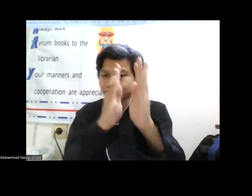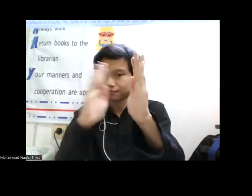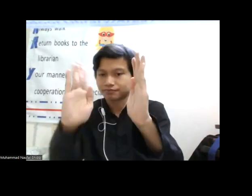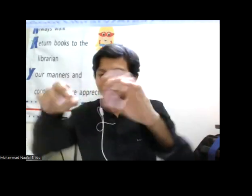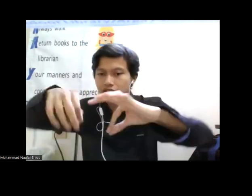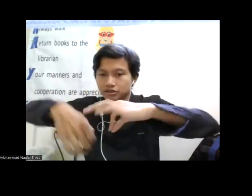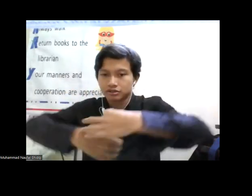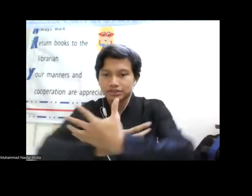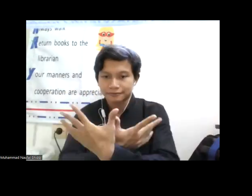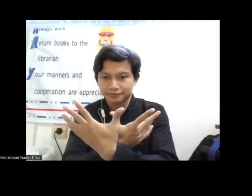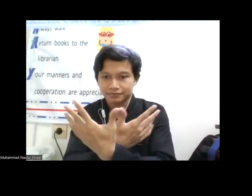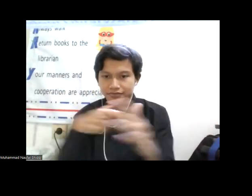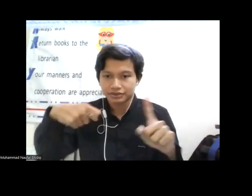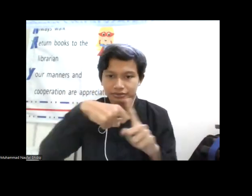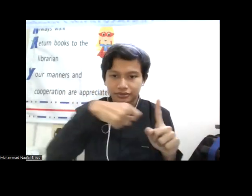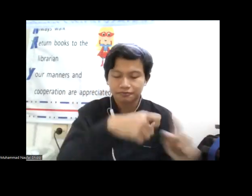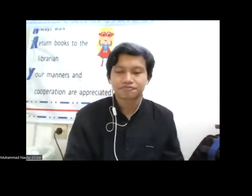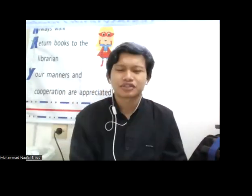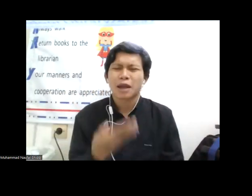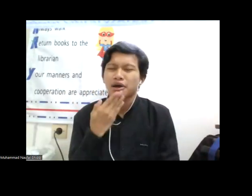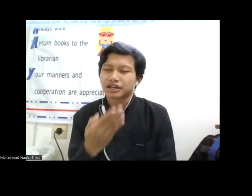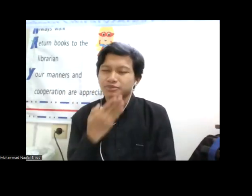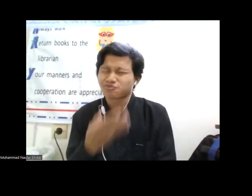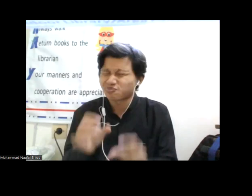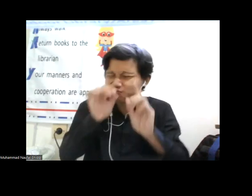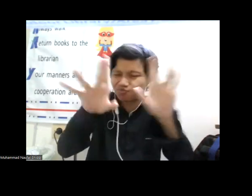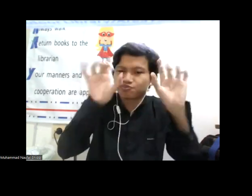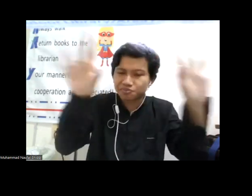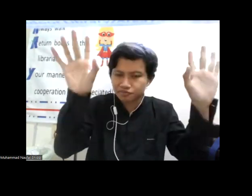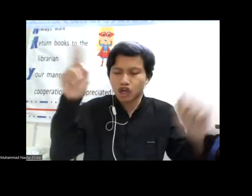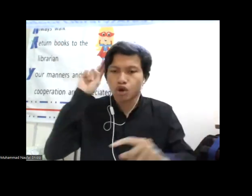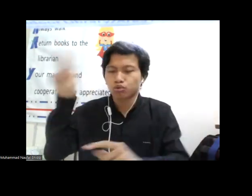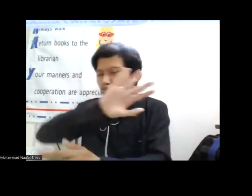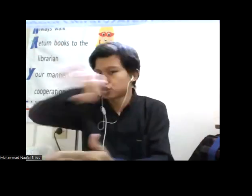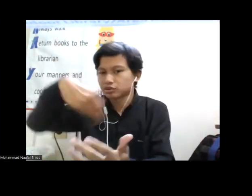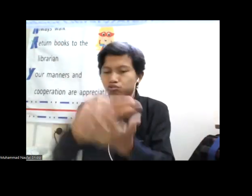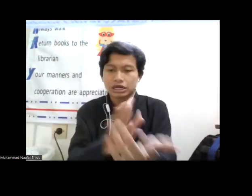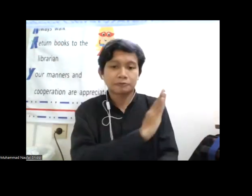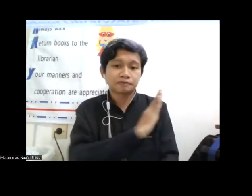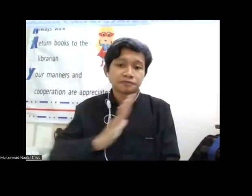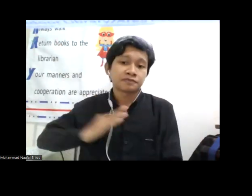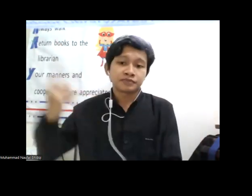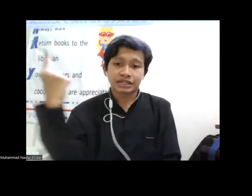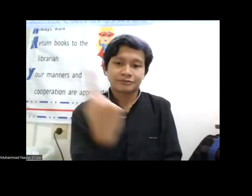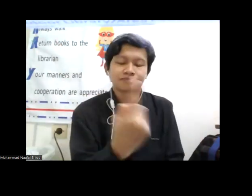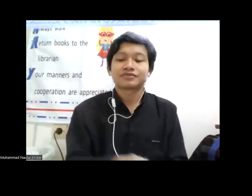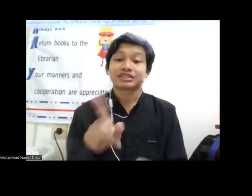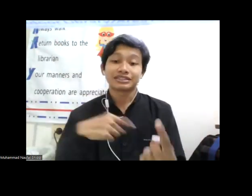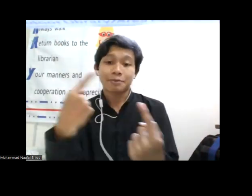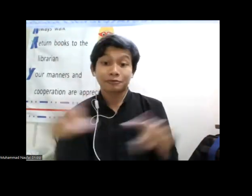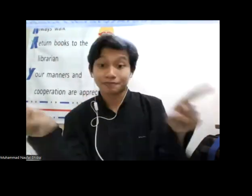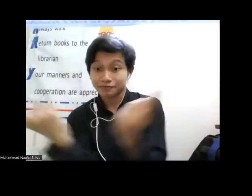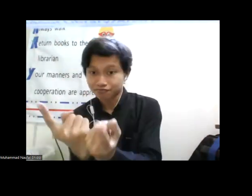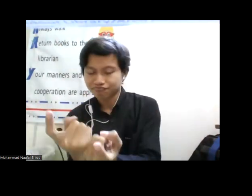serta tak lupa kita ucapkan terima kasih yang sebesar-besarnya kepada seluruh peserta webinar sampai ketemu lagi di